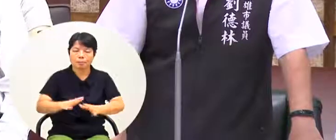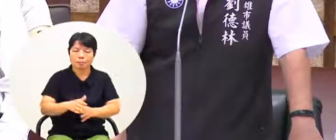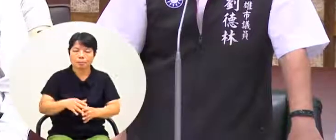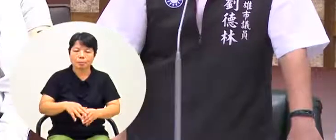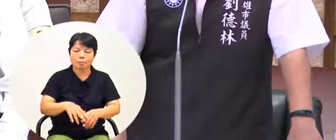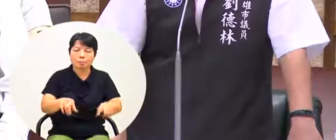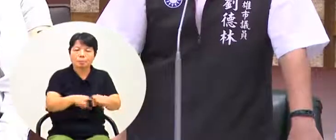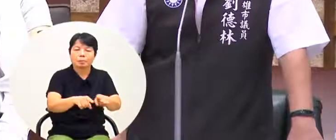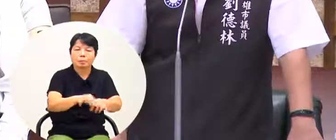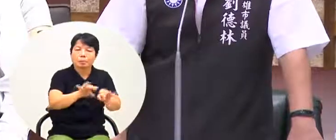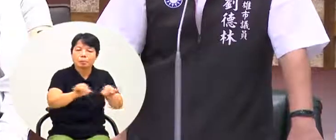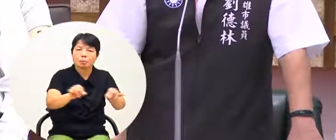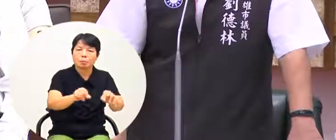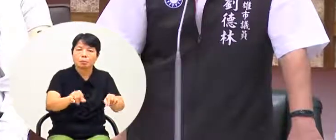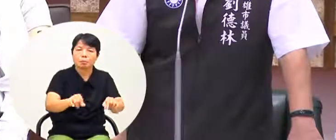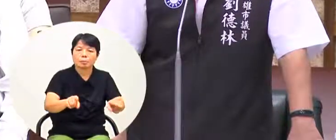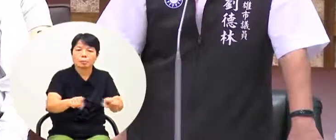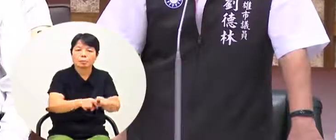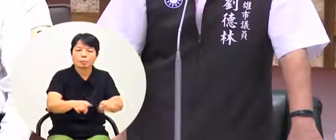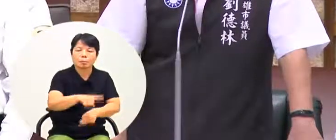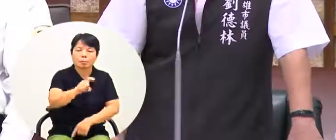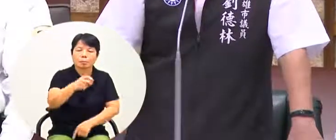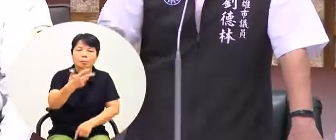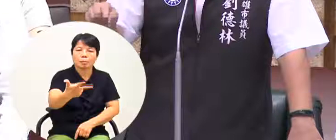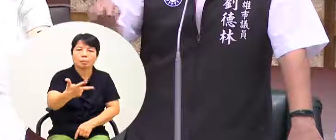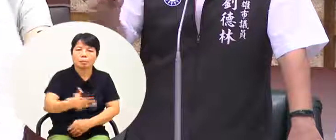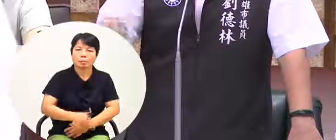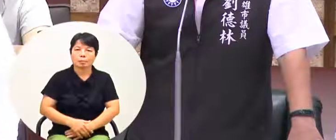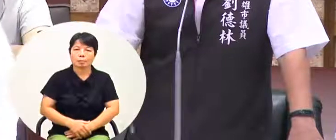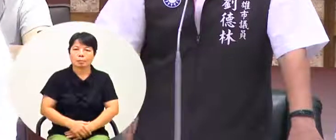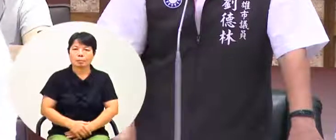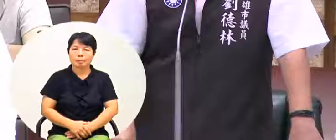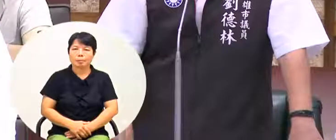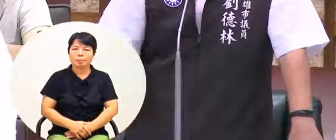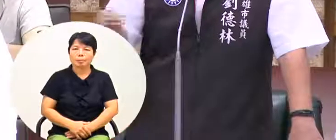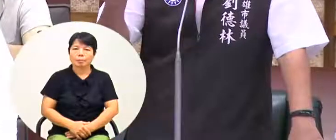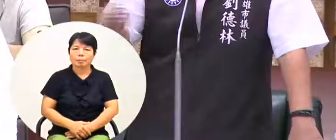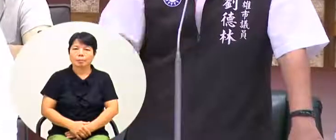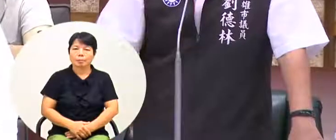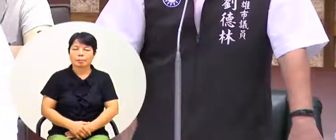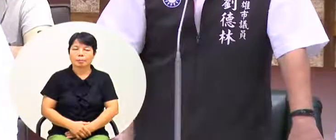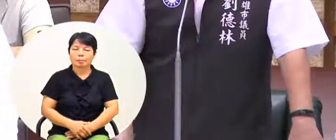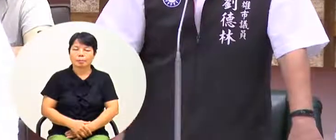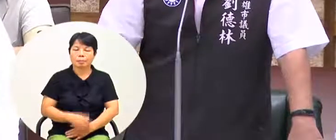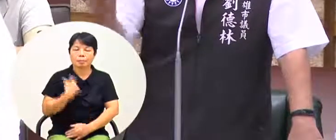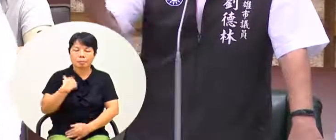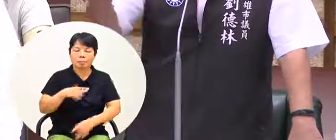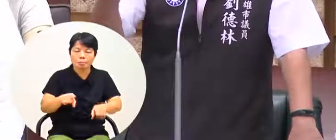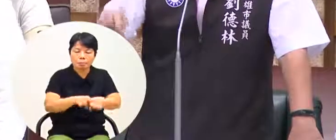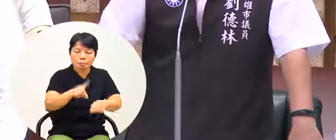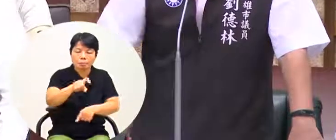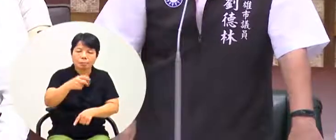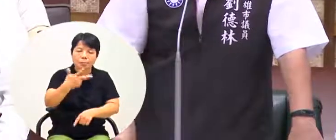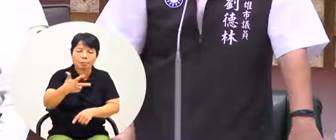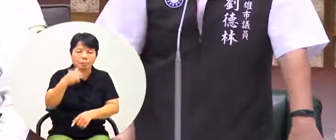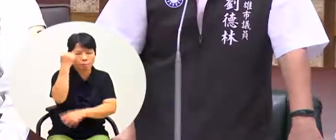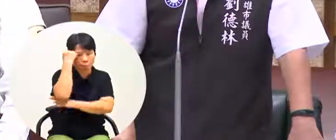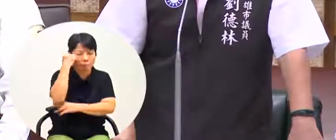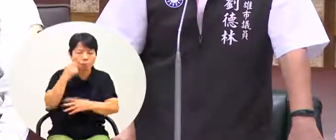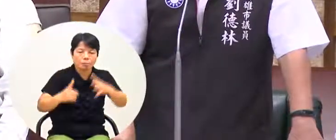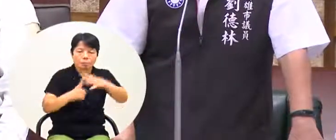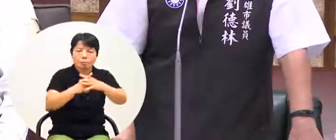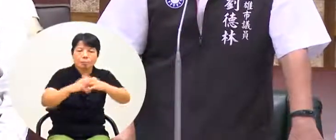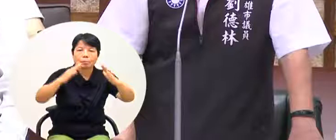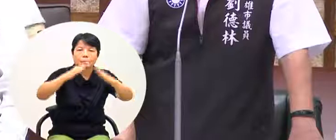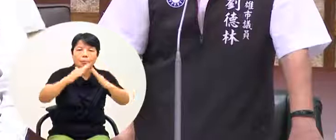长，我现有的只有17坪了。我17坪的一个住宅透天处，我如果按照现有的